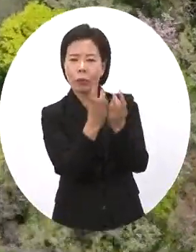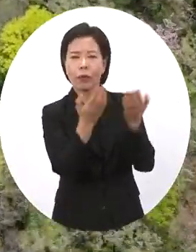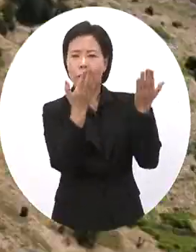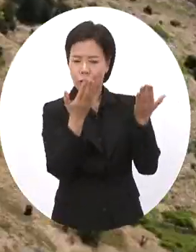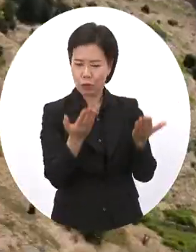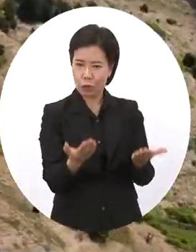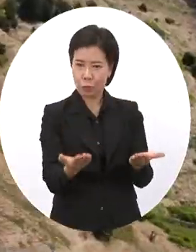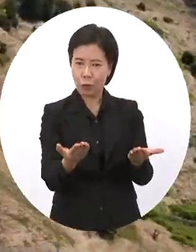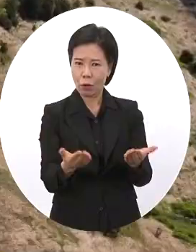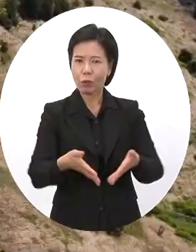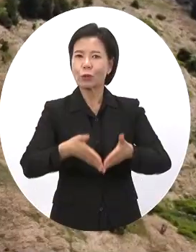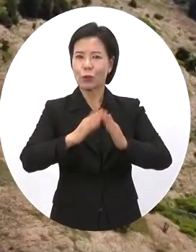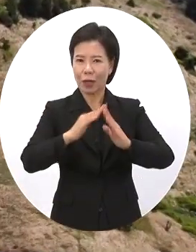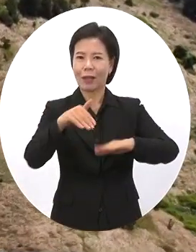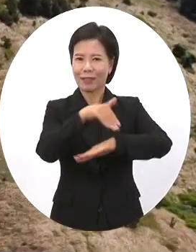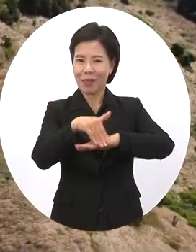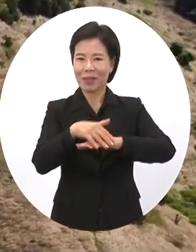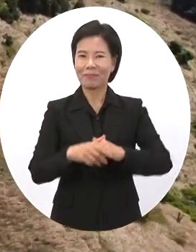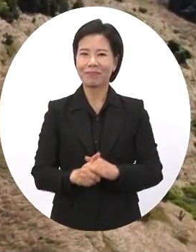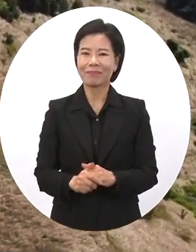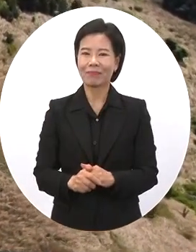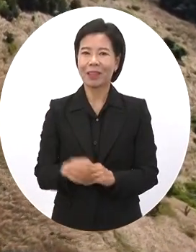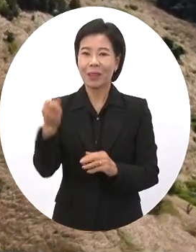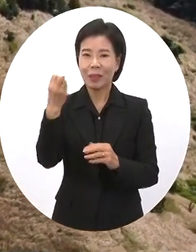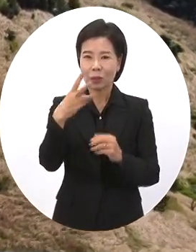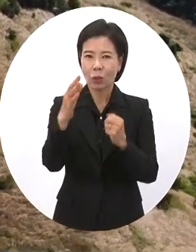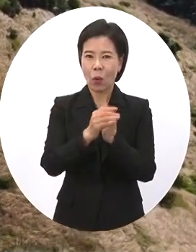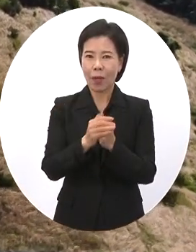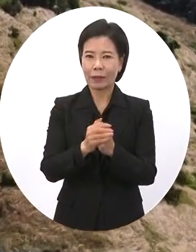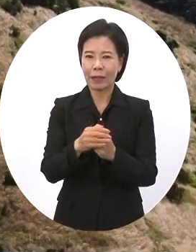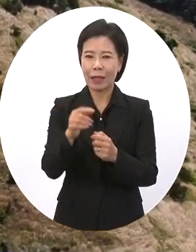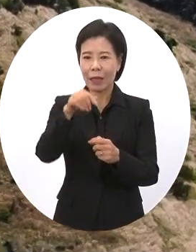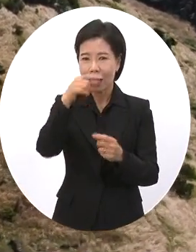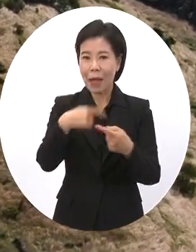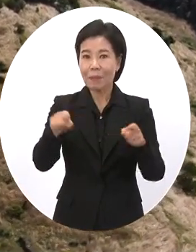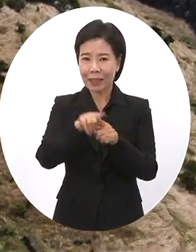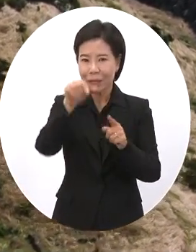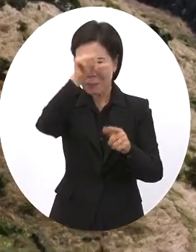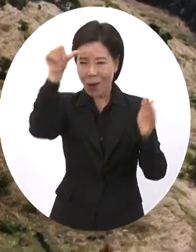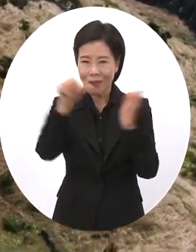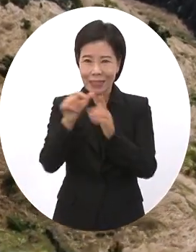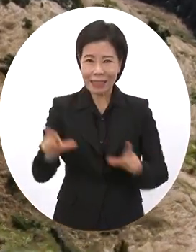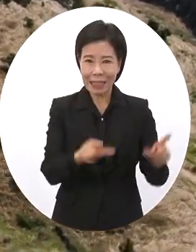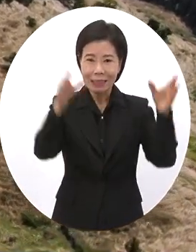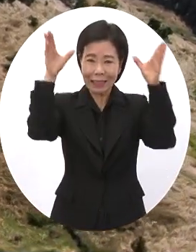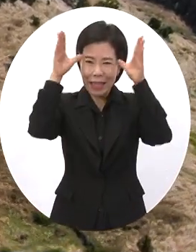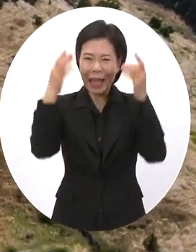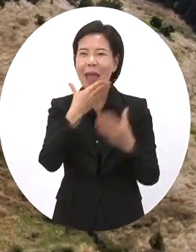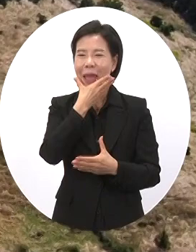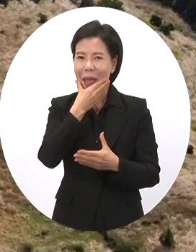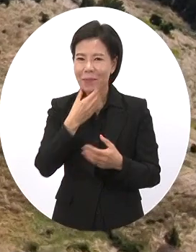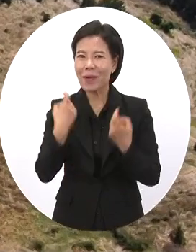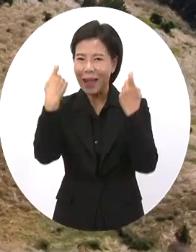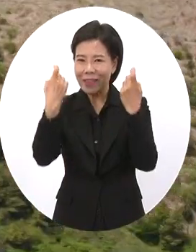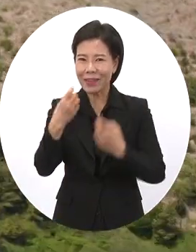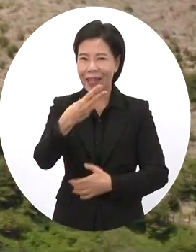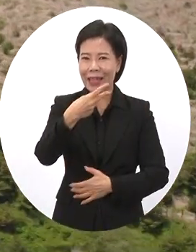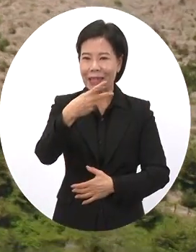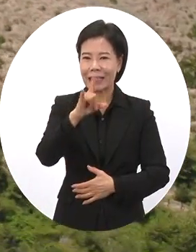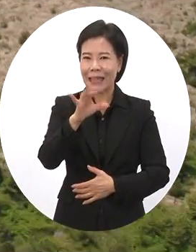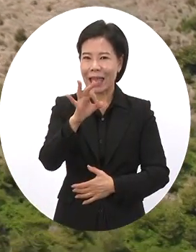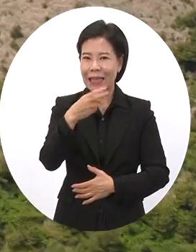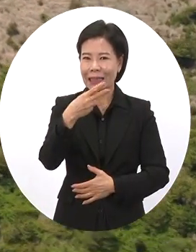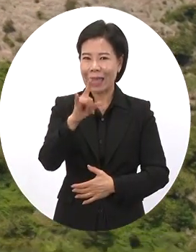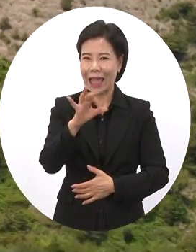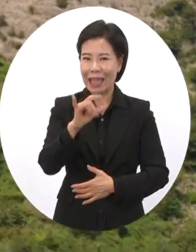쉼터를 조성할 계획입니다. 또한 반려견과 함께하는 행복한 제주여행 댕댕이 힐링